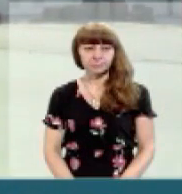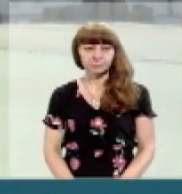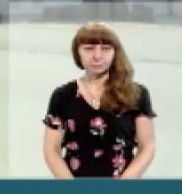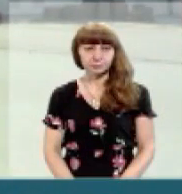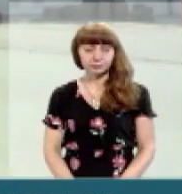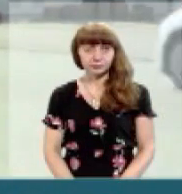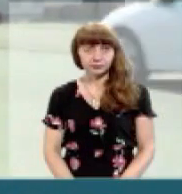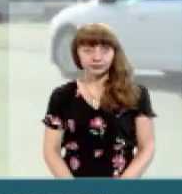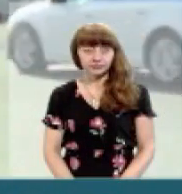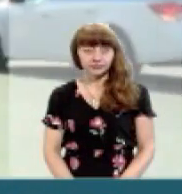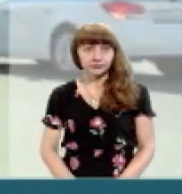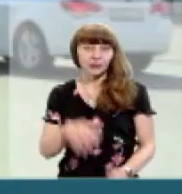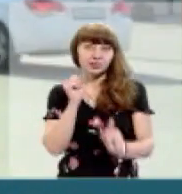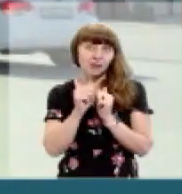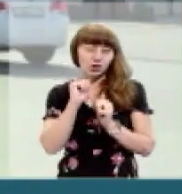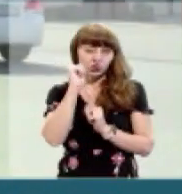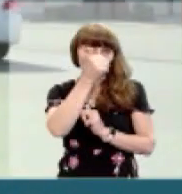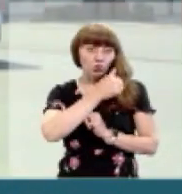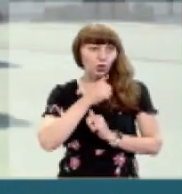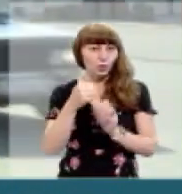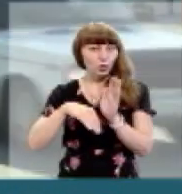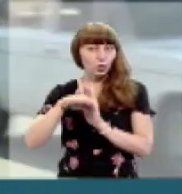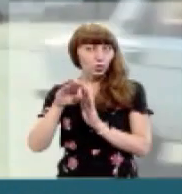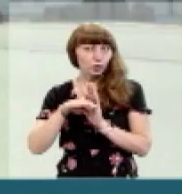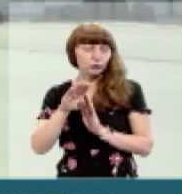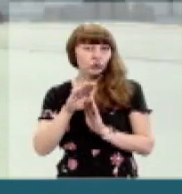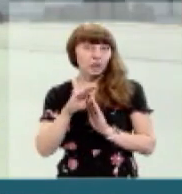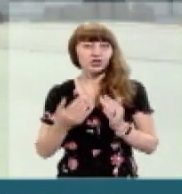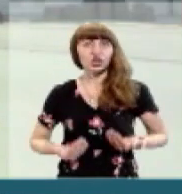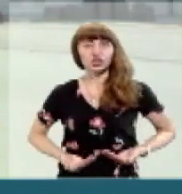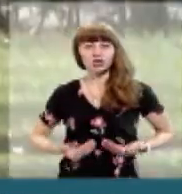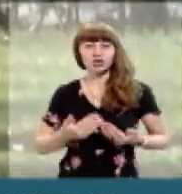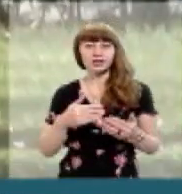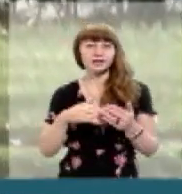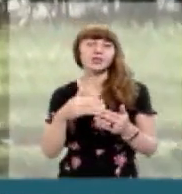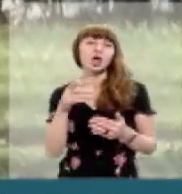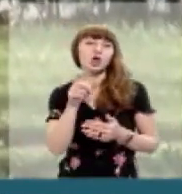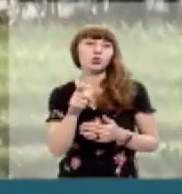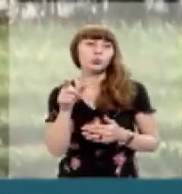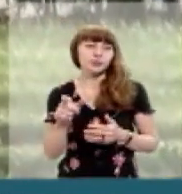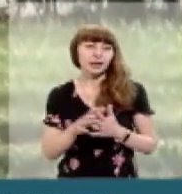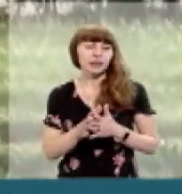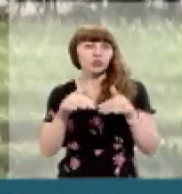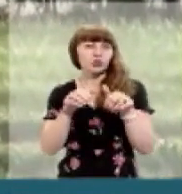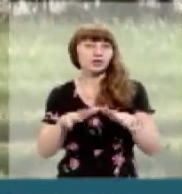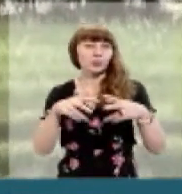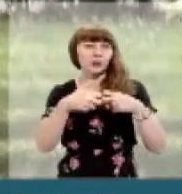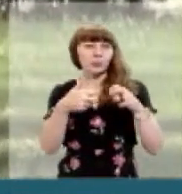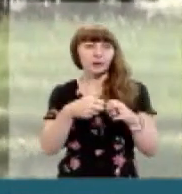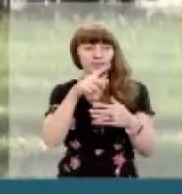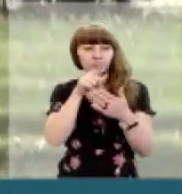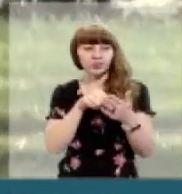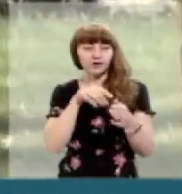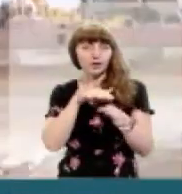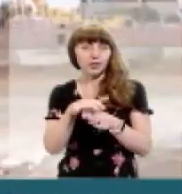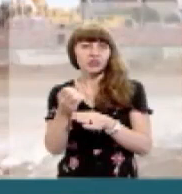Жыл өткен сайын халықтың әл-ауқаты жақсарып, түйткілді мәселелер шешімін тауып жатыр. Ағымдағы жылы Қарабалық ауданында инфрақұрылымды дамыту